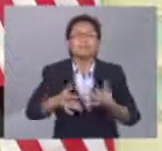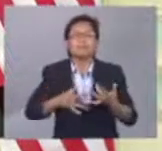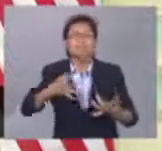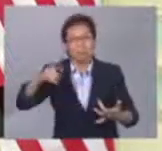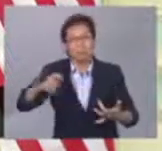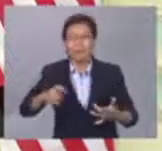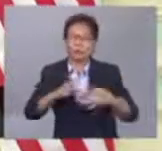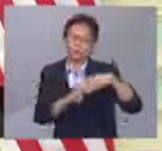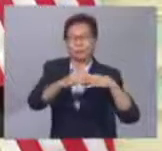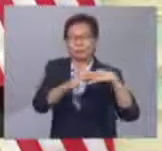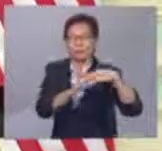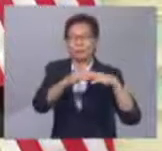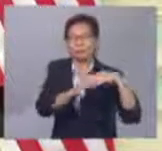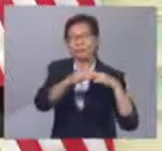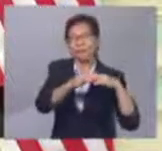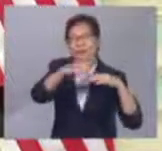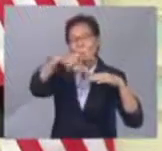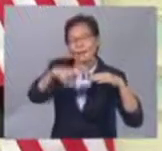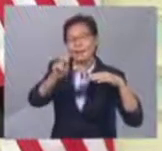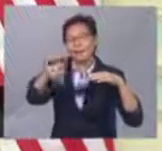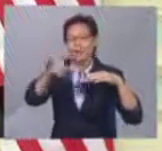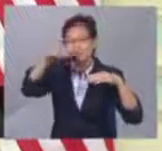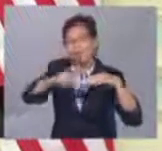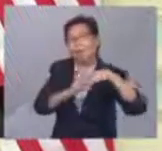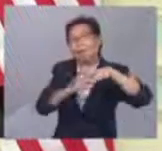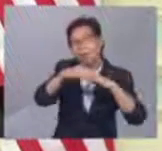perlu dilonggarkan segala sekatan dan sebagainya.